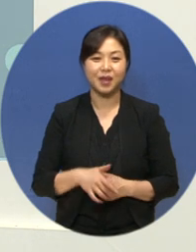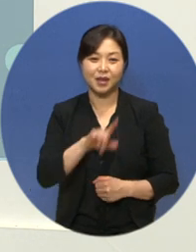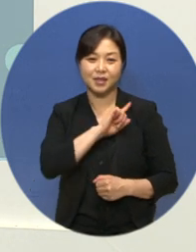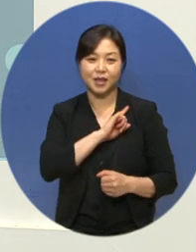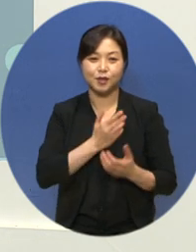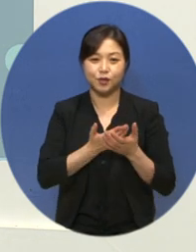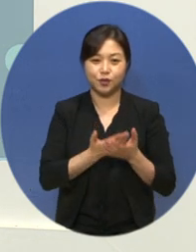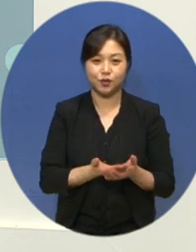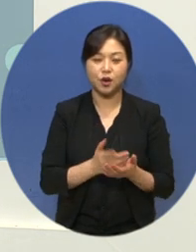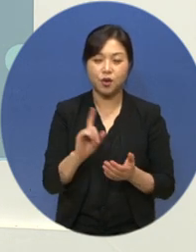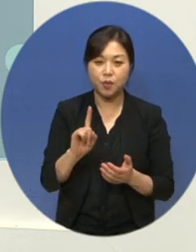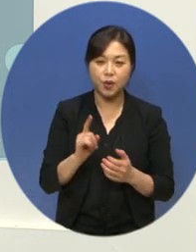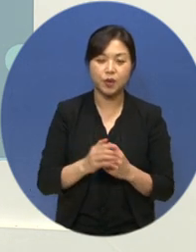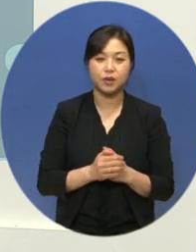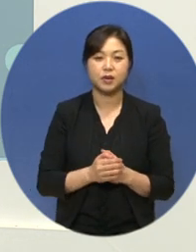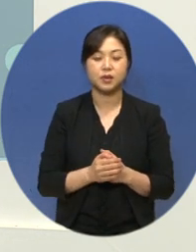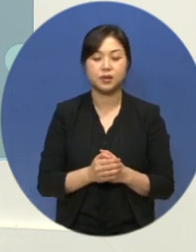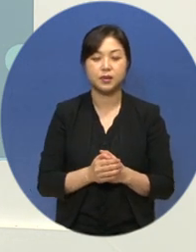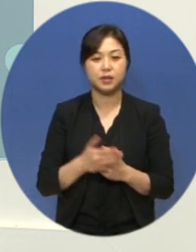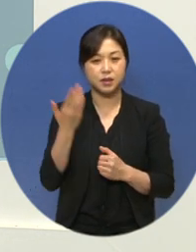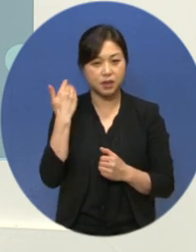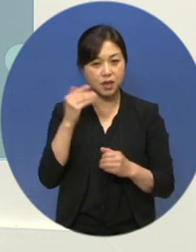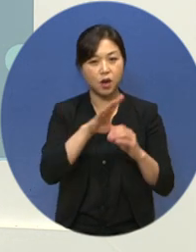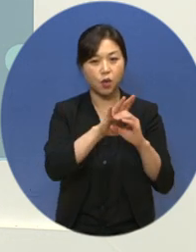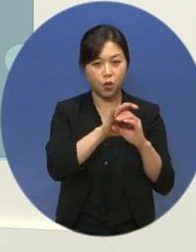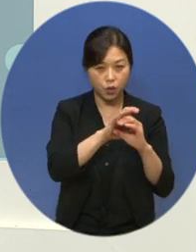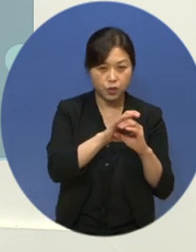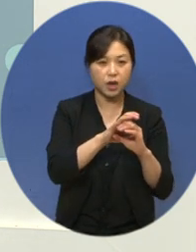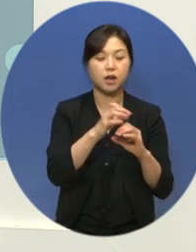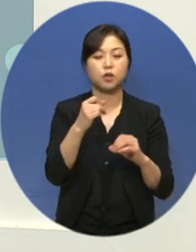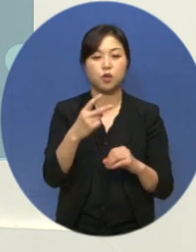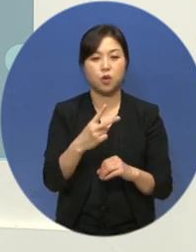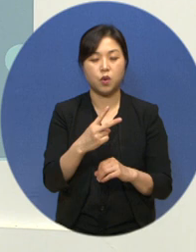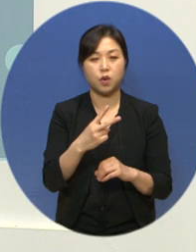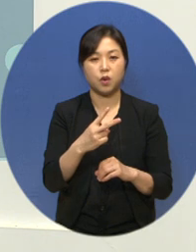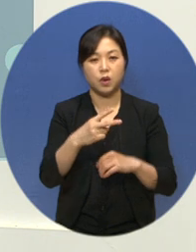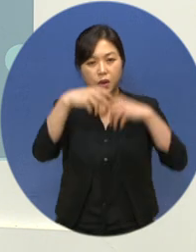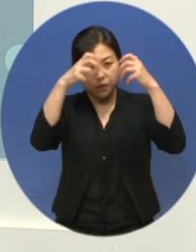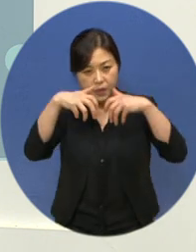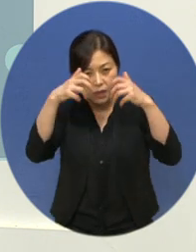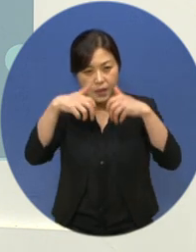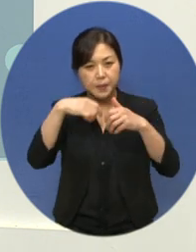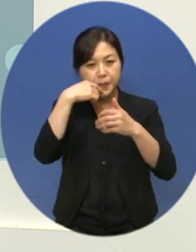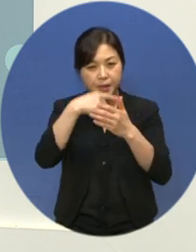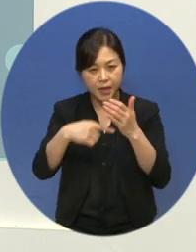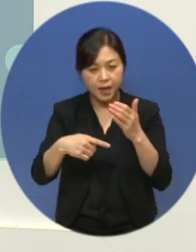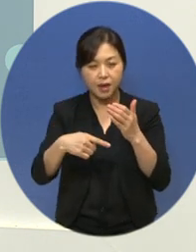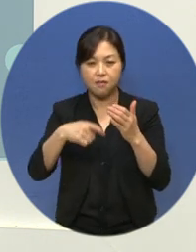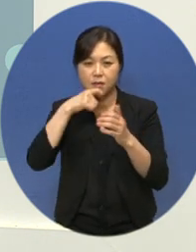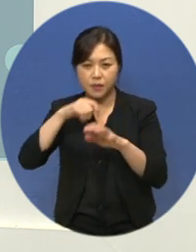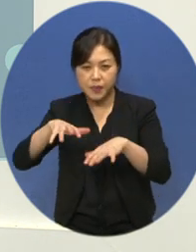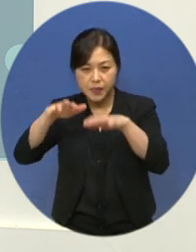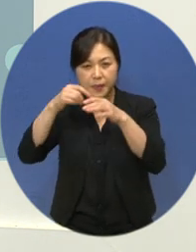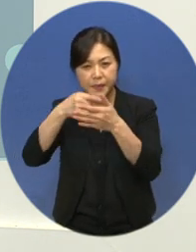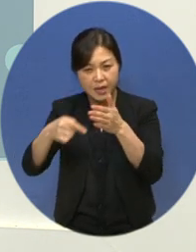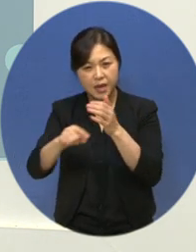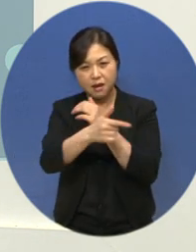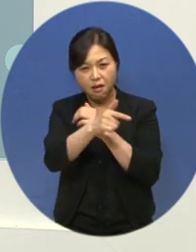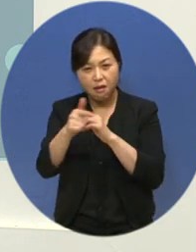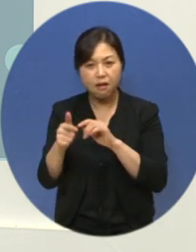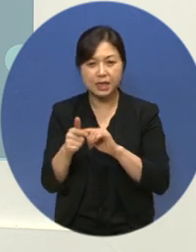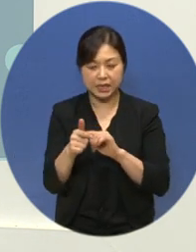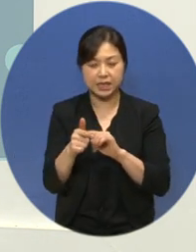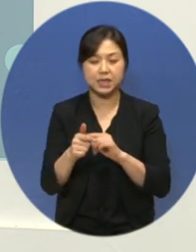중요해요 새 2 2 코로나 라든가 장마 피해 수에 피해 이를